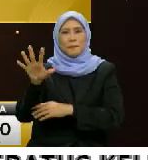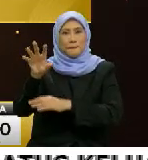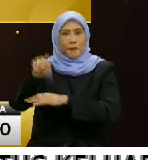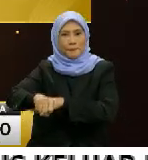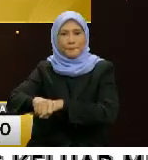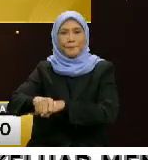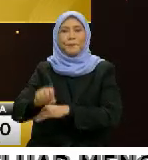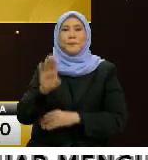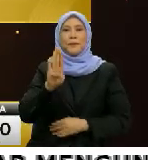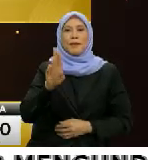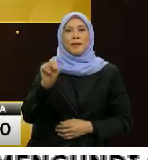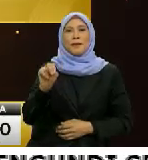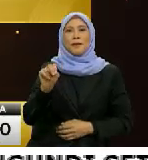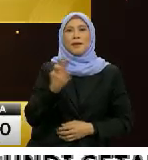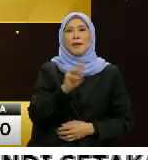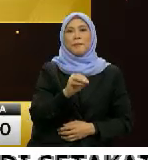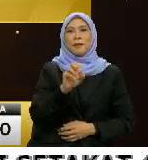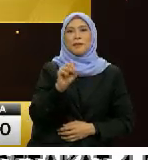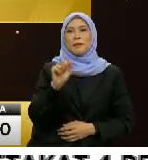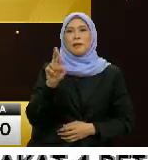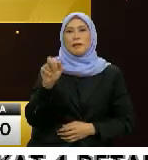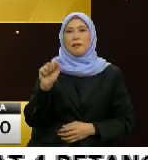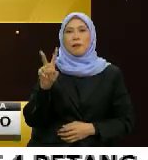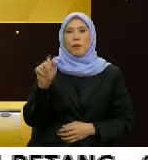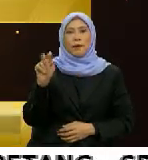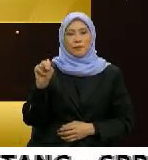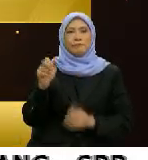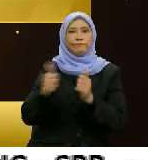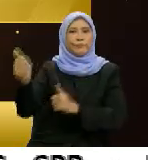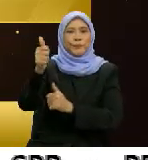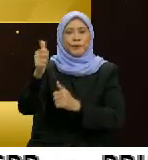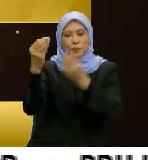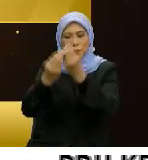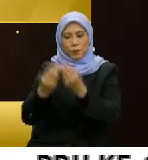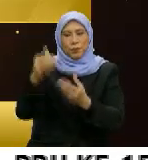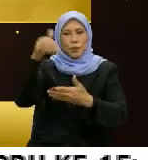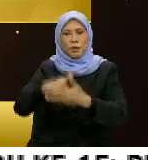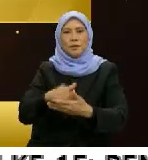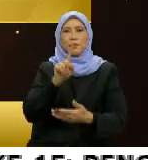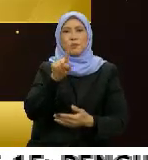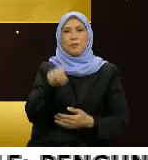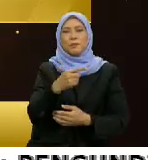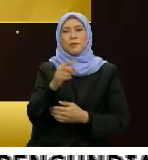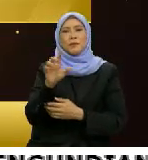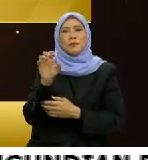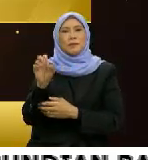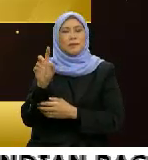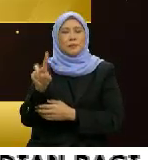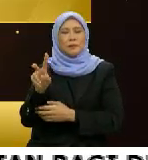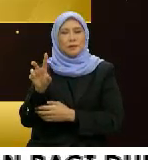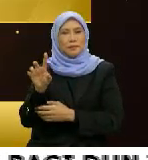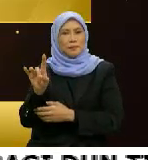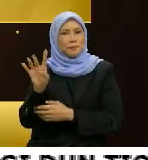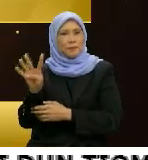barisan nasional atau Sri mrfani sedang mendahului dengan undi sebanyak 1.384